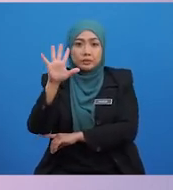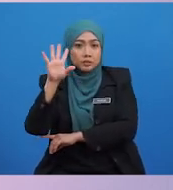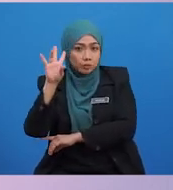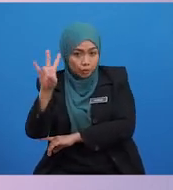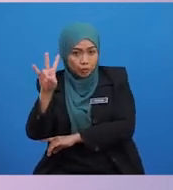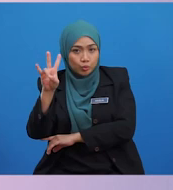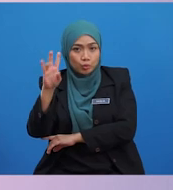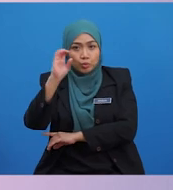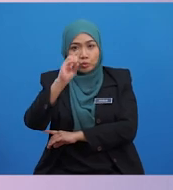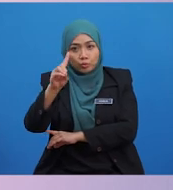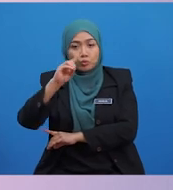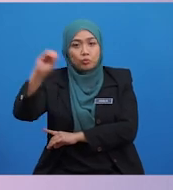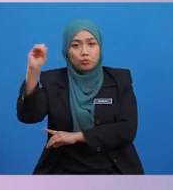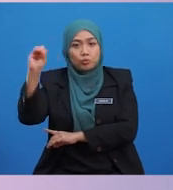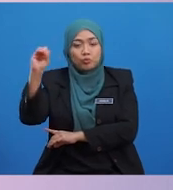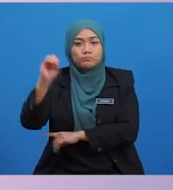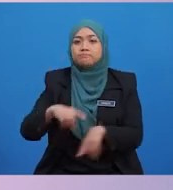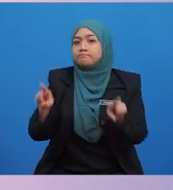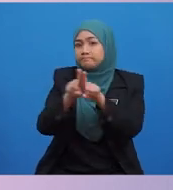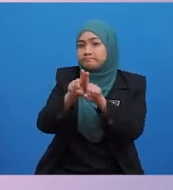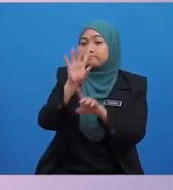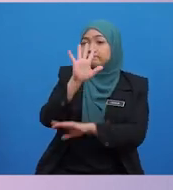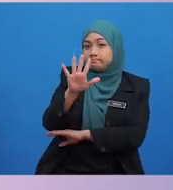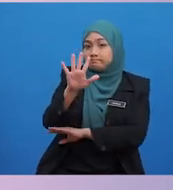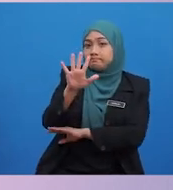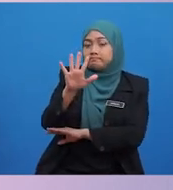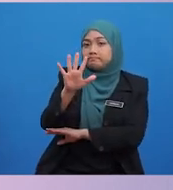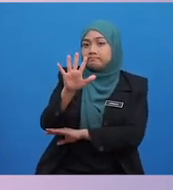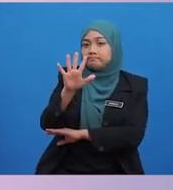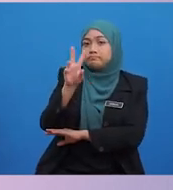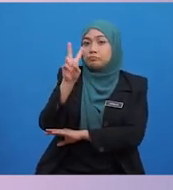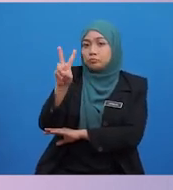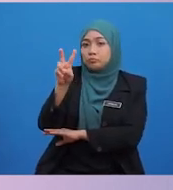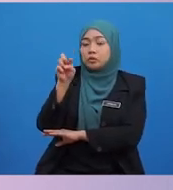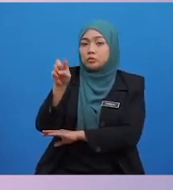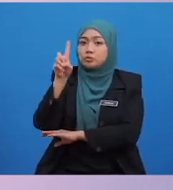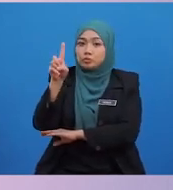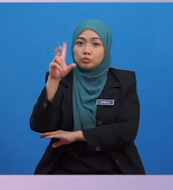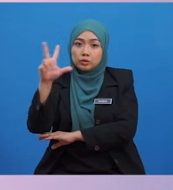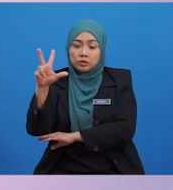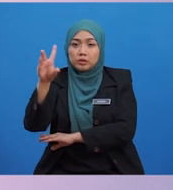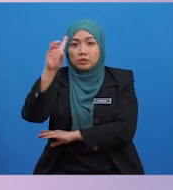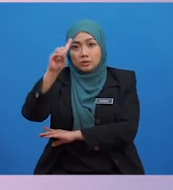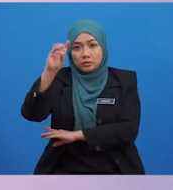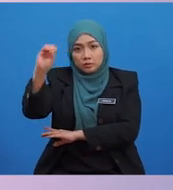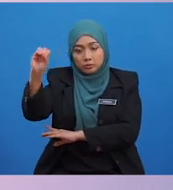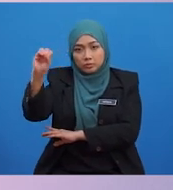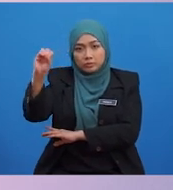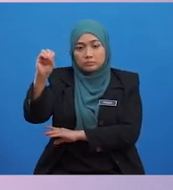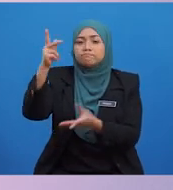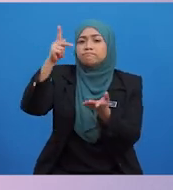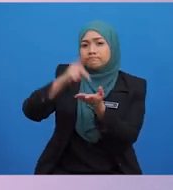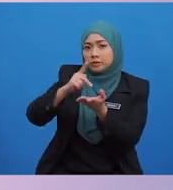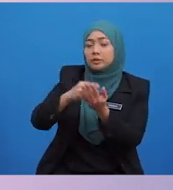52 perpuluhan 13 jam hitung panjang MN juga kita